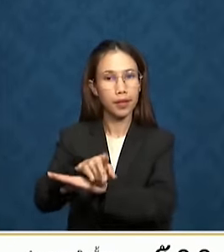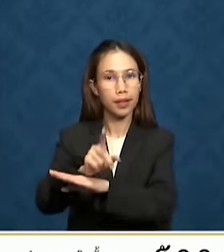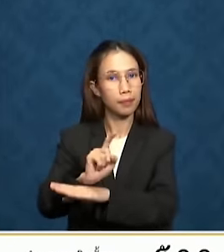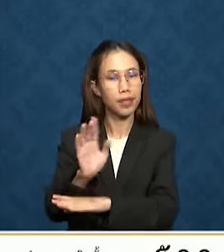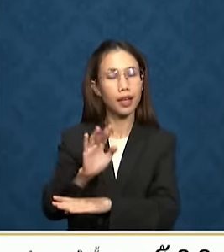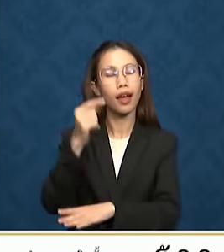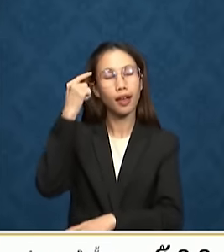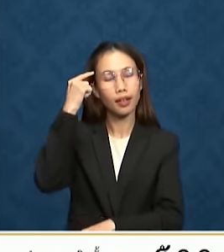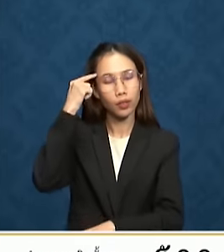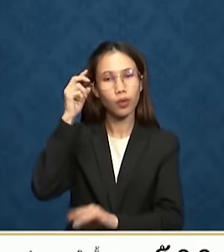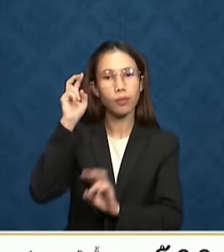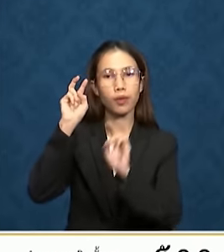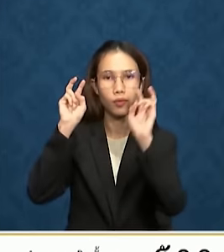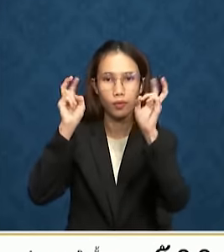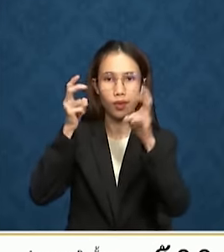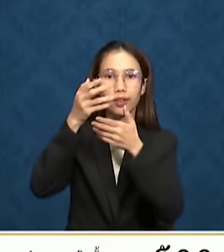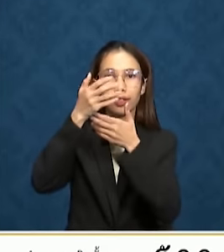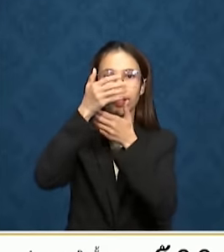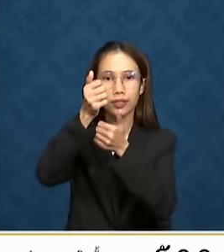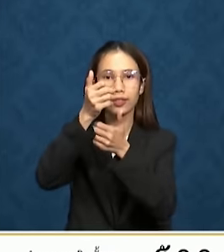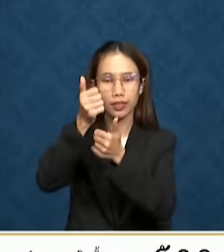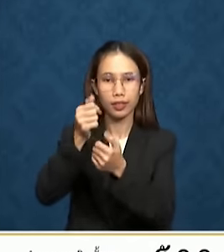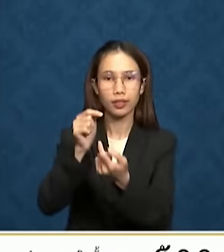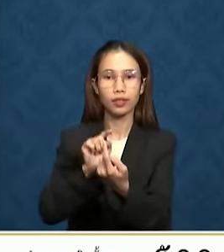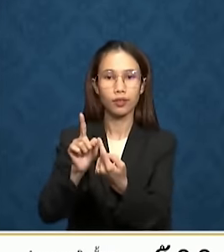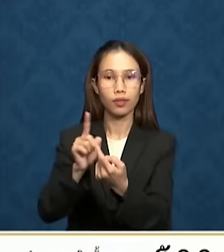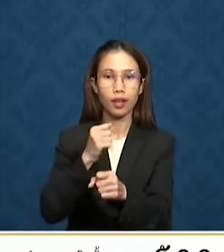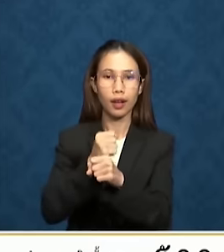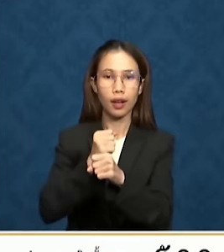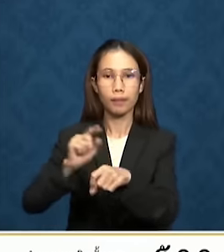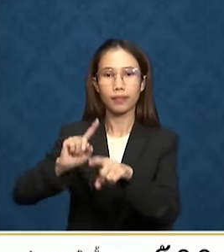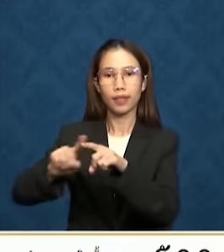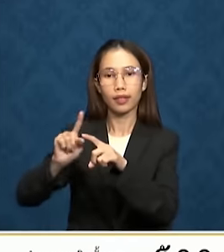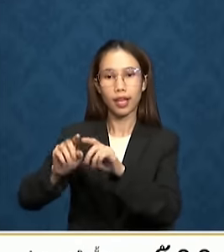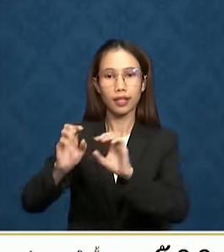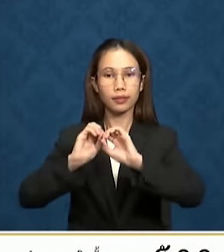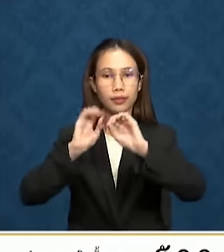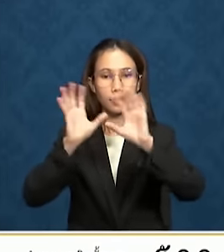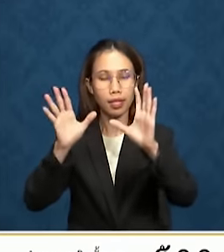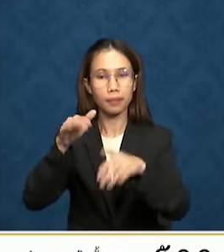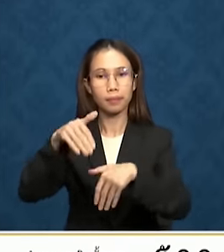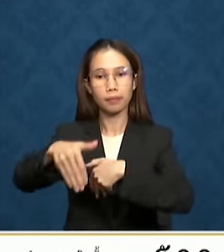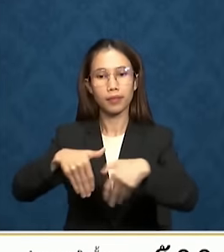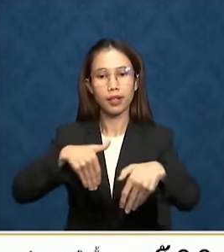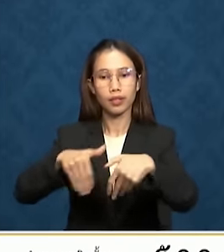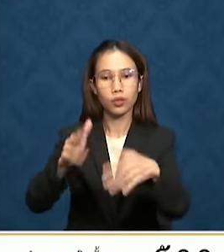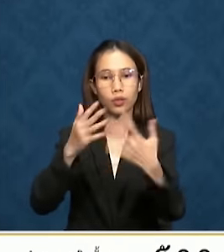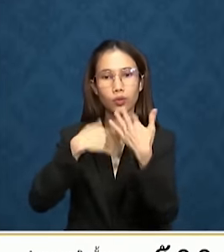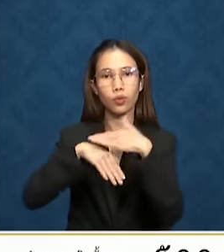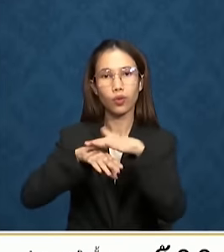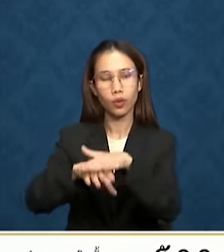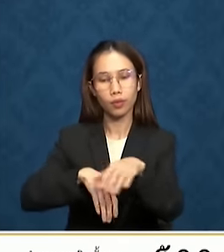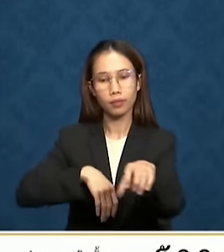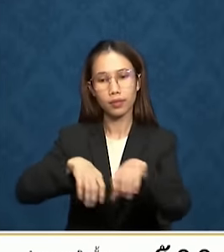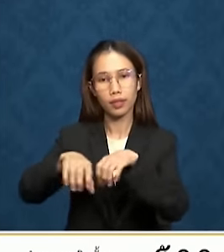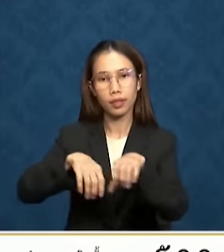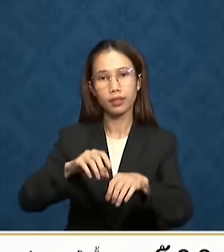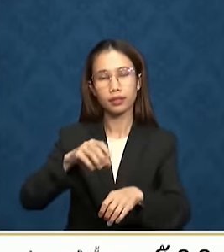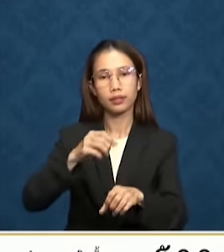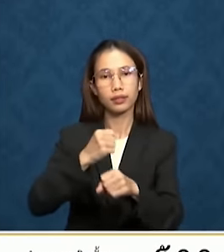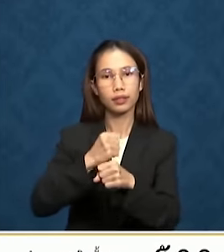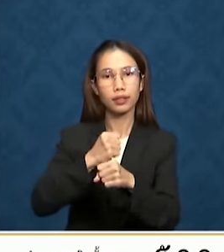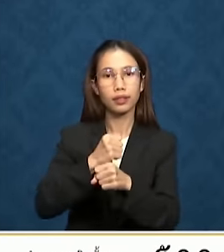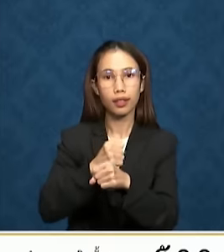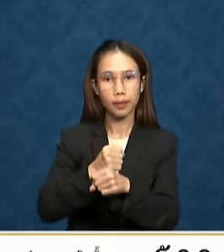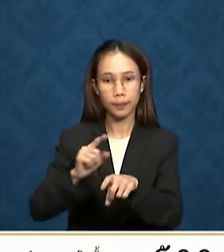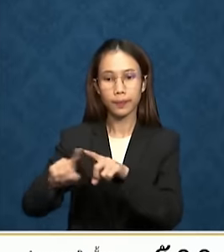เป็นประเด็นที่น่าสนใจเอ่อเรื่องเกี่ยวกับความโปร่งใสในการการที่จะให้ประชาชนมีส่วนร่วมตั้งแต่การจัดทำเรื่อง